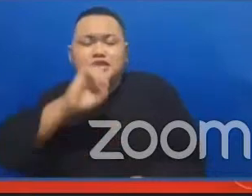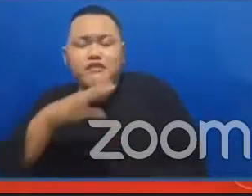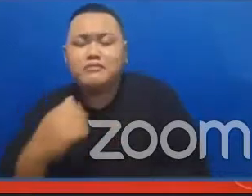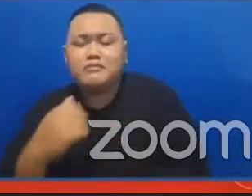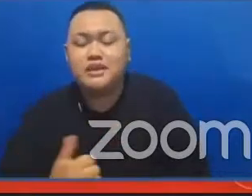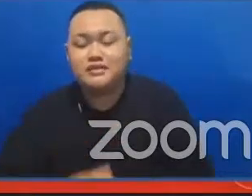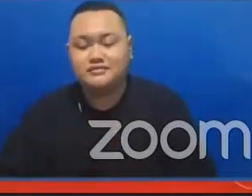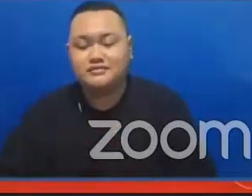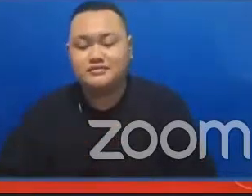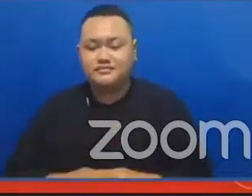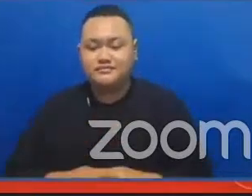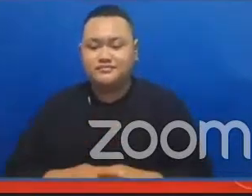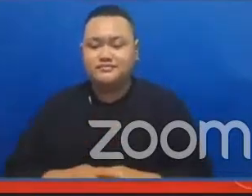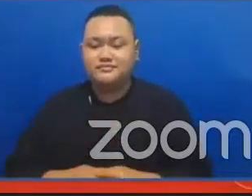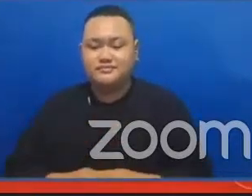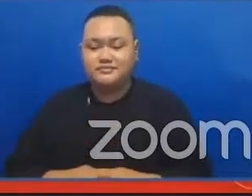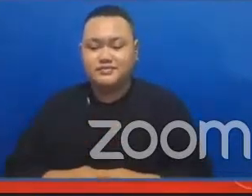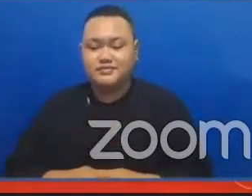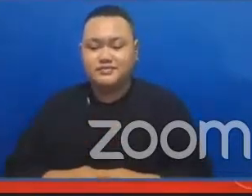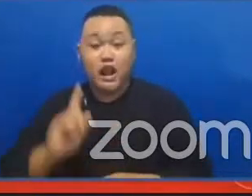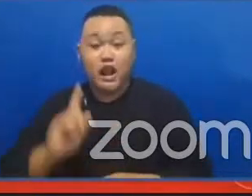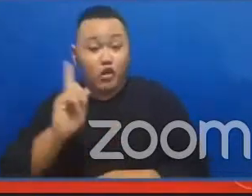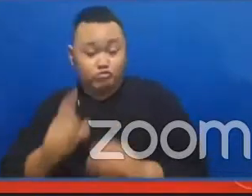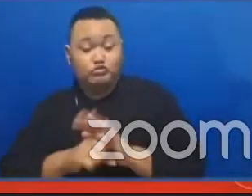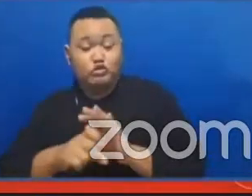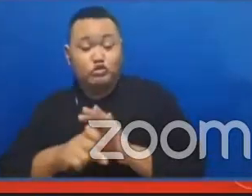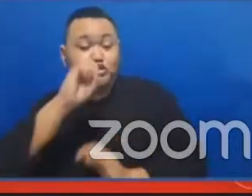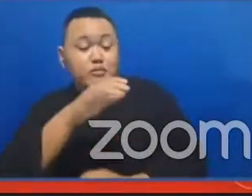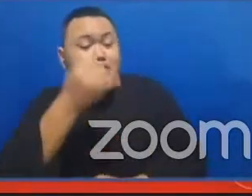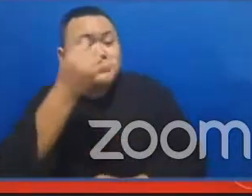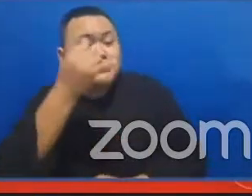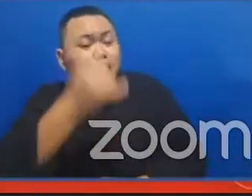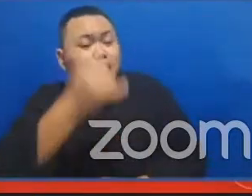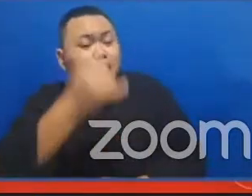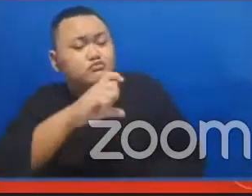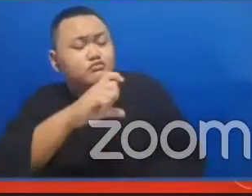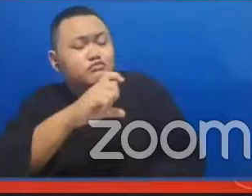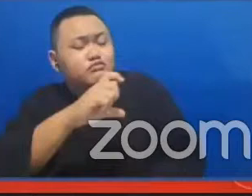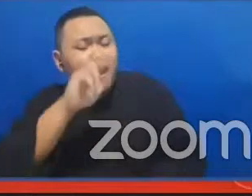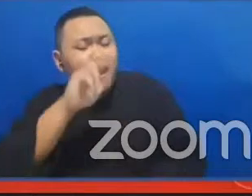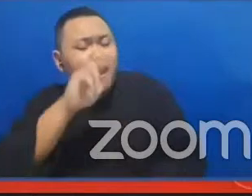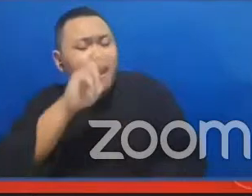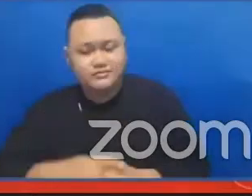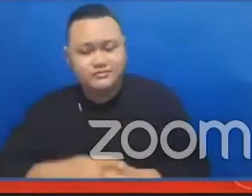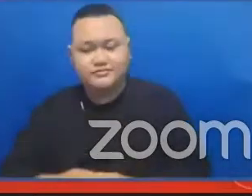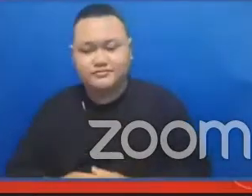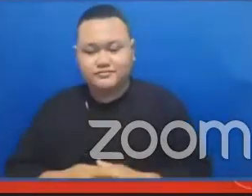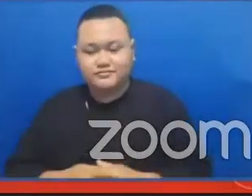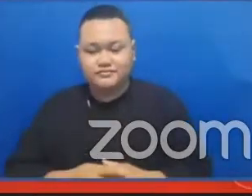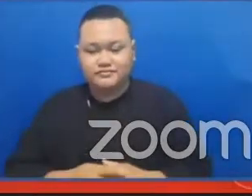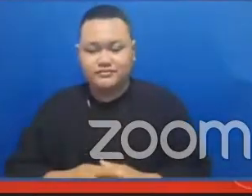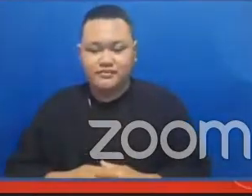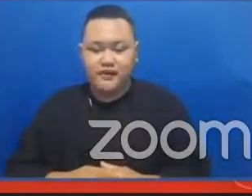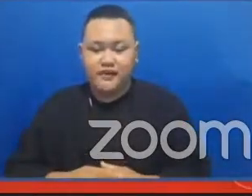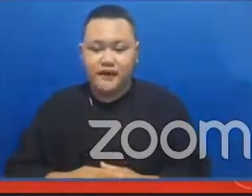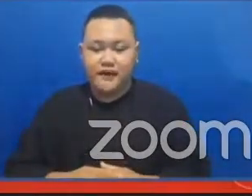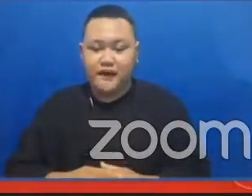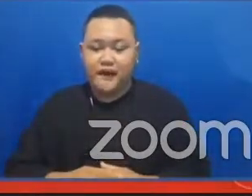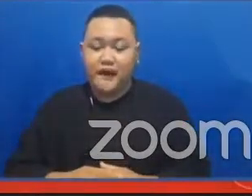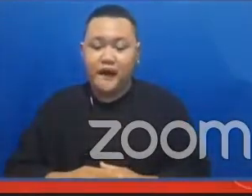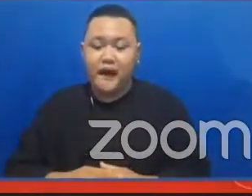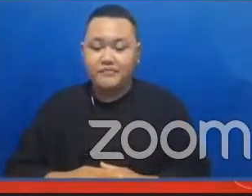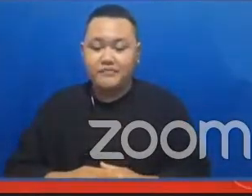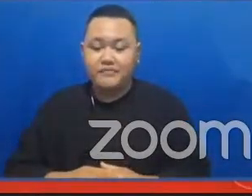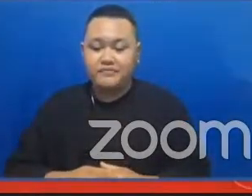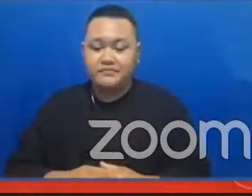Benar apa salah? Jawaban salah. Coba lagi. Nah, ini mungkin sudah sampai berkali-kali nyoba, salah. Dia